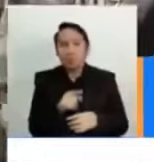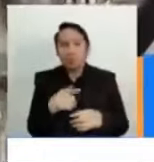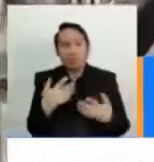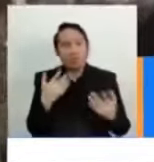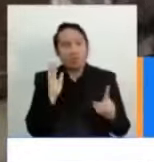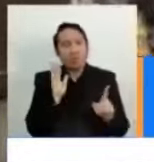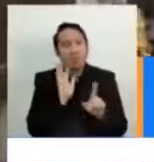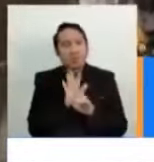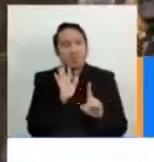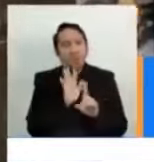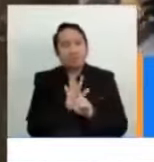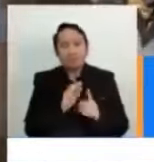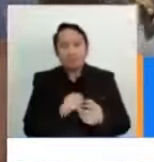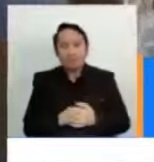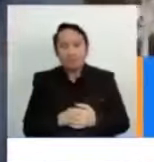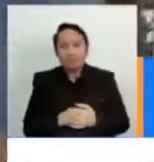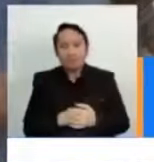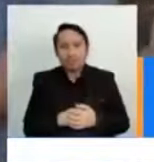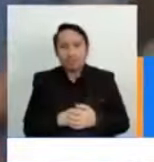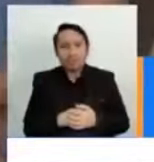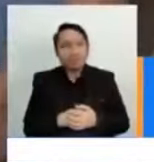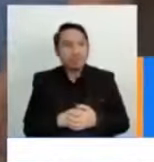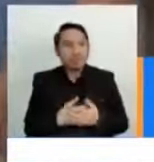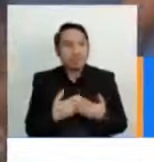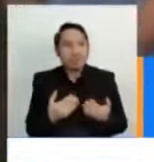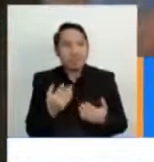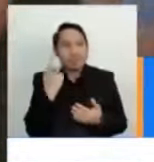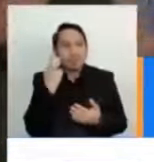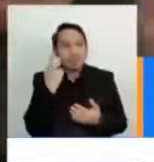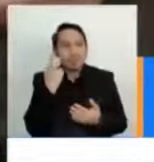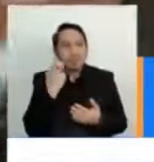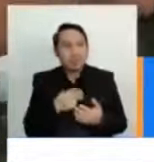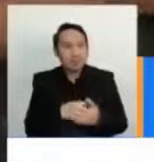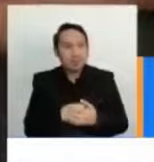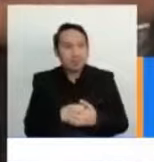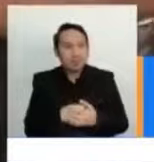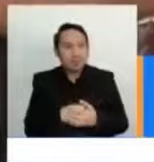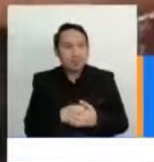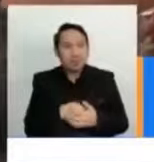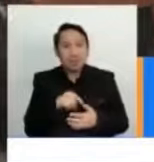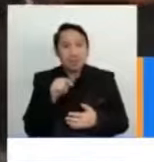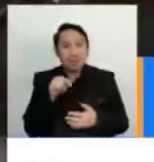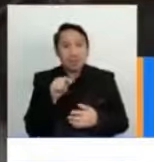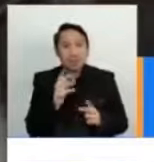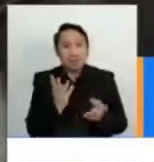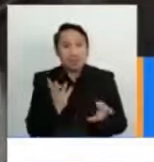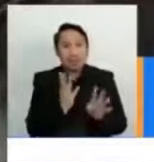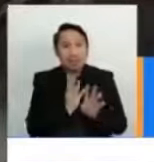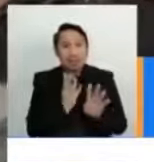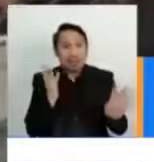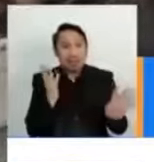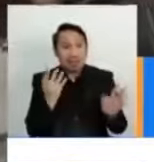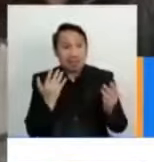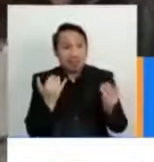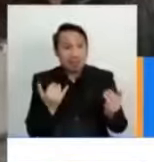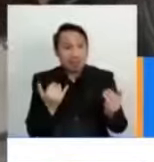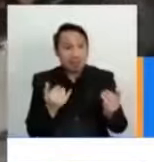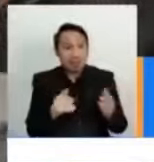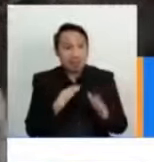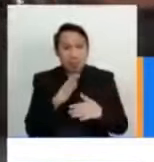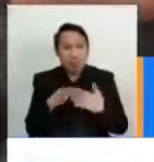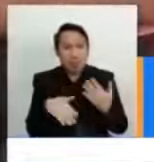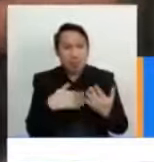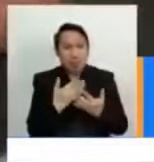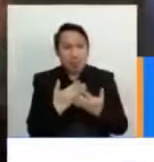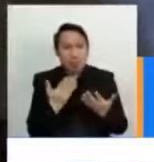kasi, Diyos ko, makikita nyo nga po dito. Eto ha, partida. Eto pa lang yung pila ngayon. Pero, all day long, ang haba po